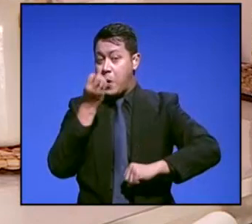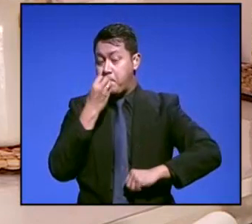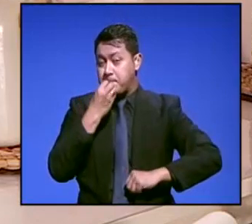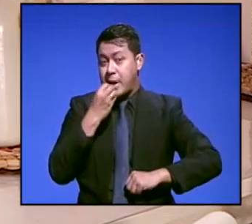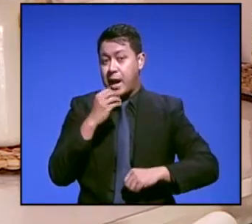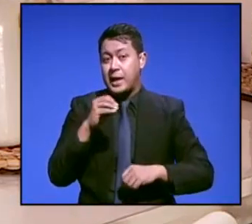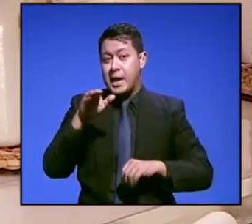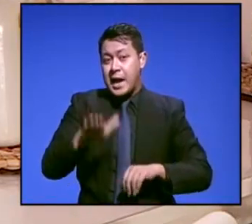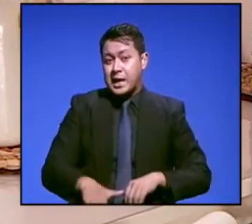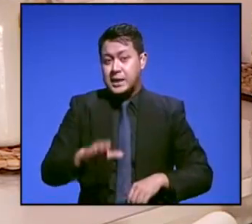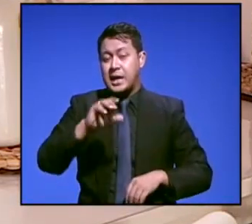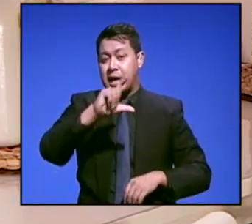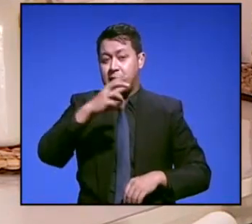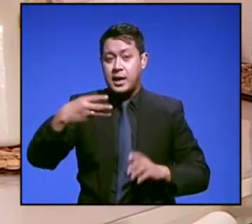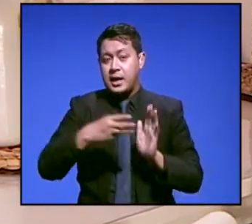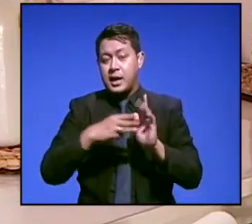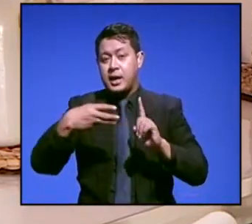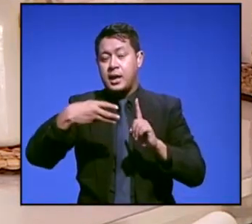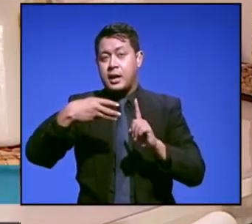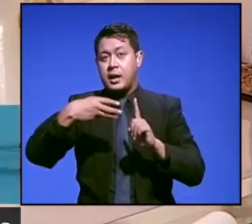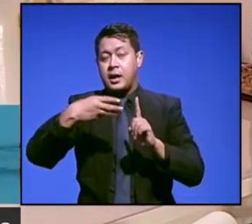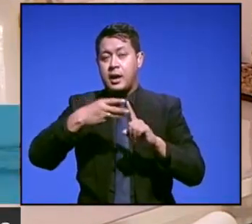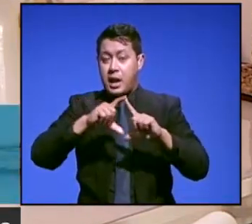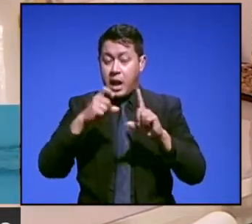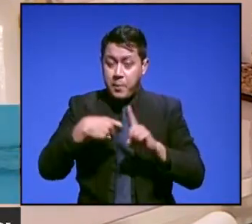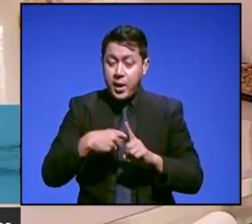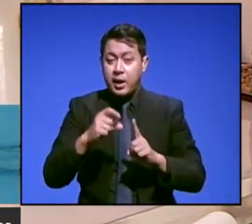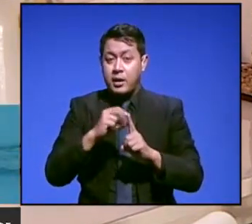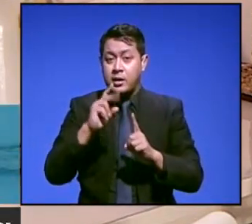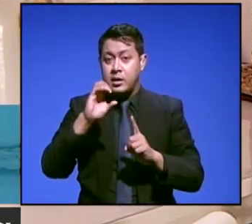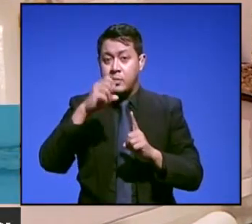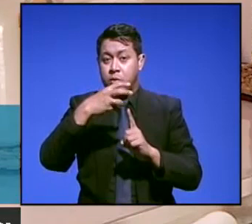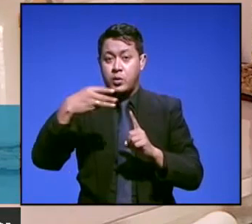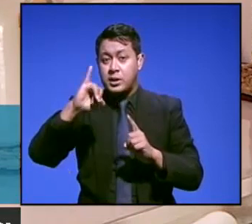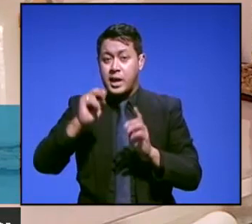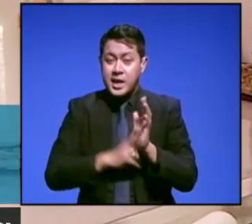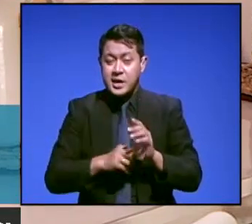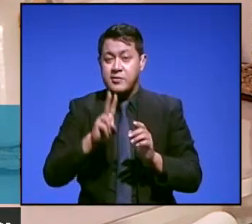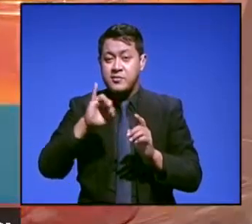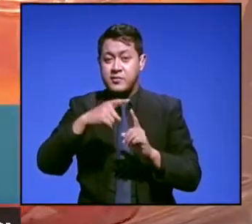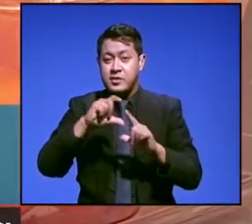makanan yang rendah lemak, kemudian kayak karbohidrat, protein, dan vitamin, misalnya buah-buahan seperti ini.